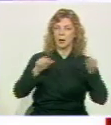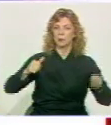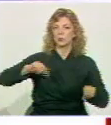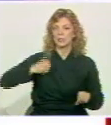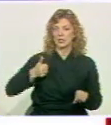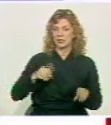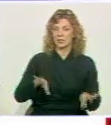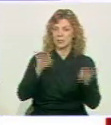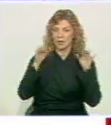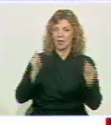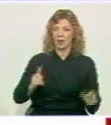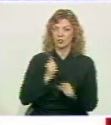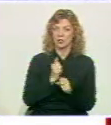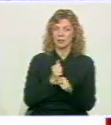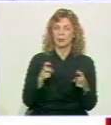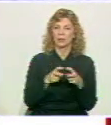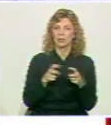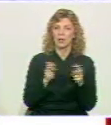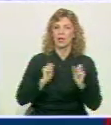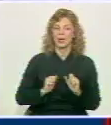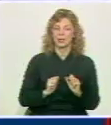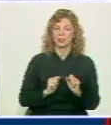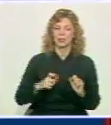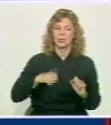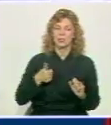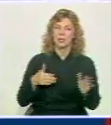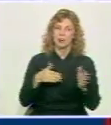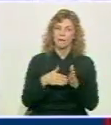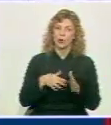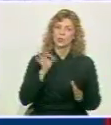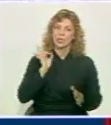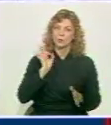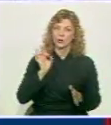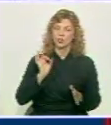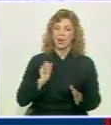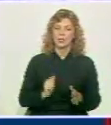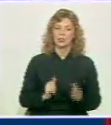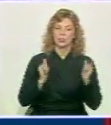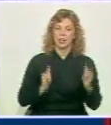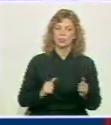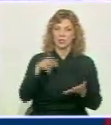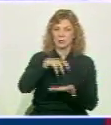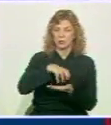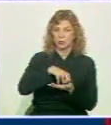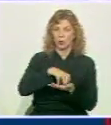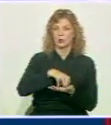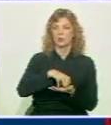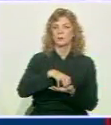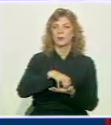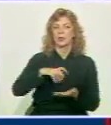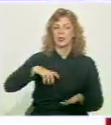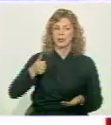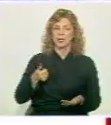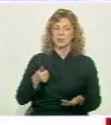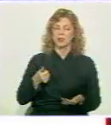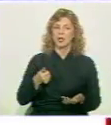acest domeniu. Întotdeauna este nevoie de specialiști în domeniu. Această zonă hidroenergetică este o zonă